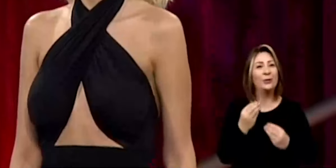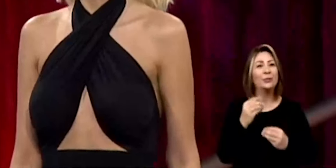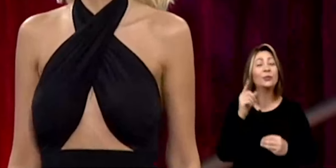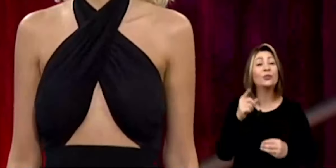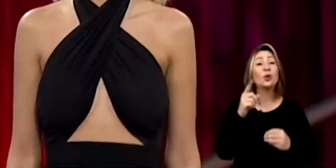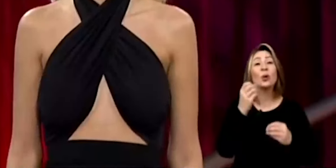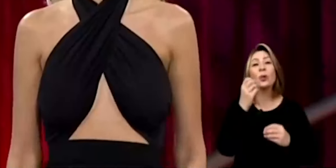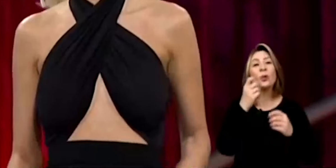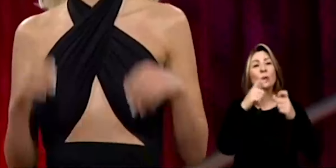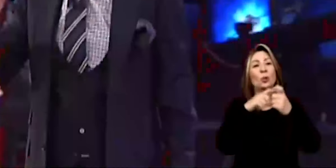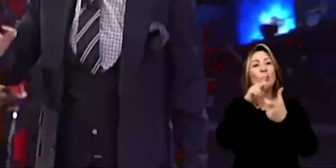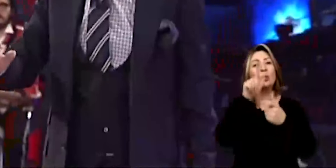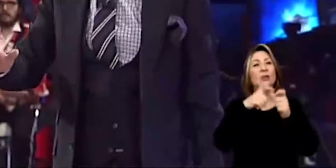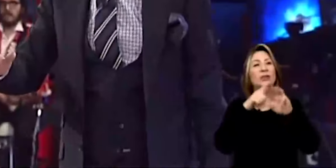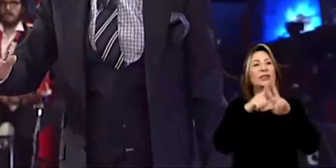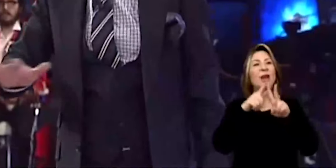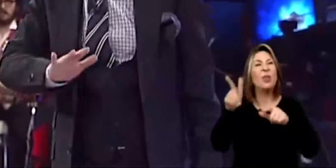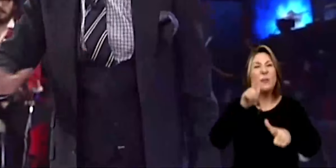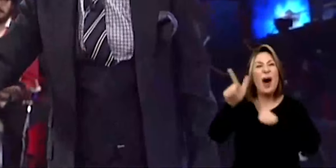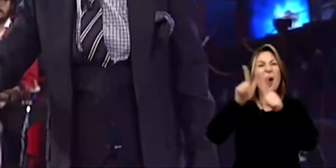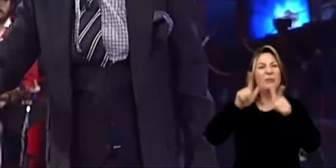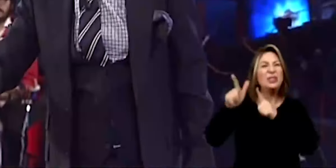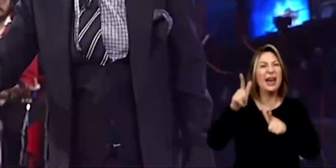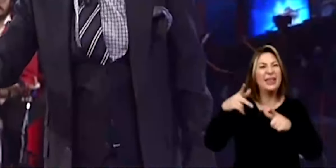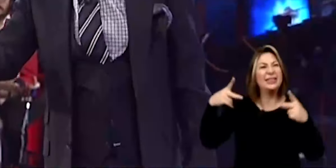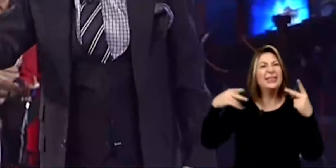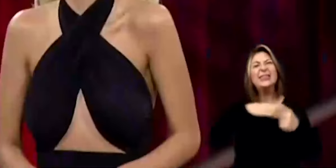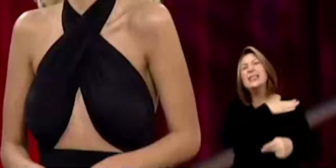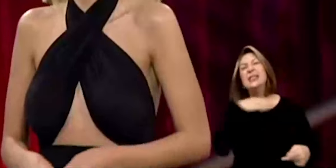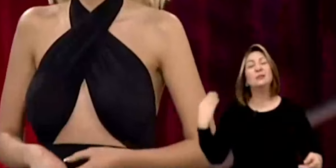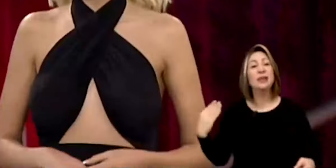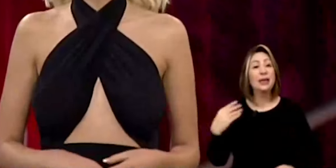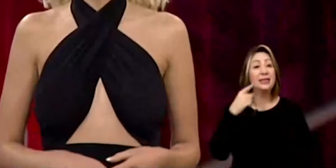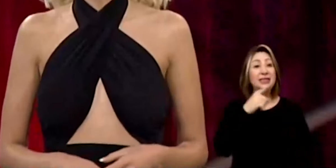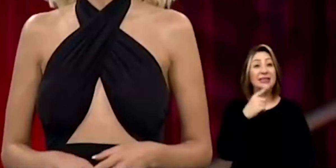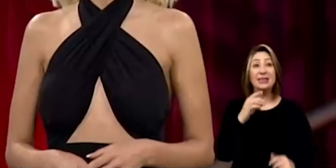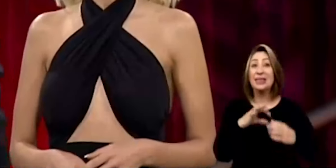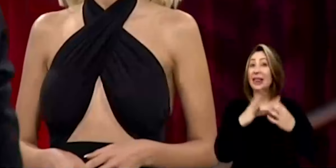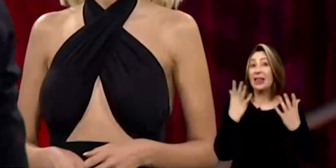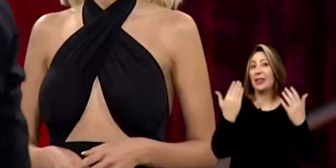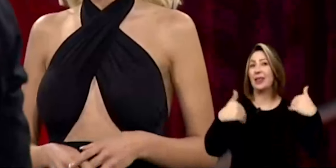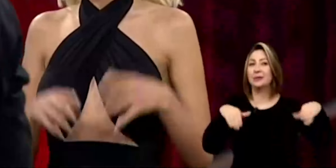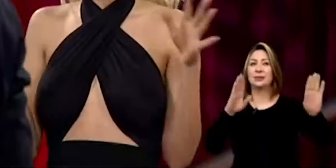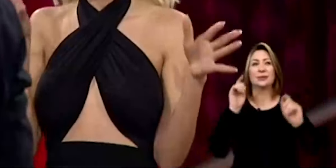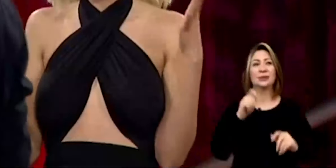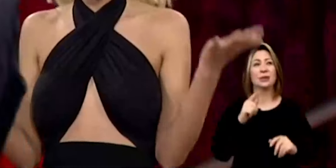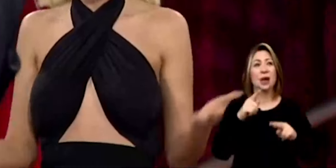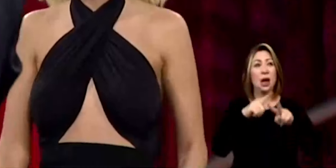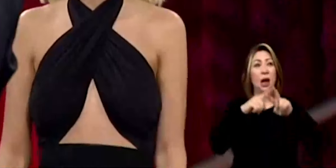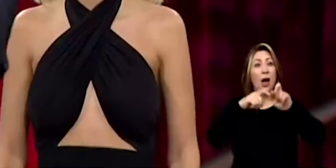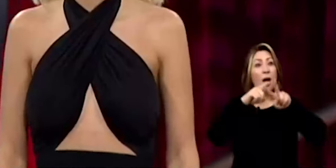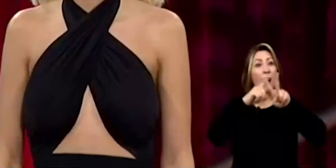Bu da Gülşen'le Murat Boz. Bunları da inletmişler, bayağı kesmişler yani. Siz nede dans edebiliyorsunuz?